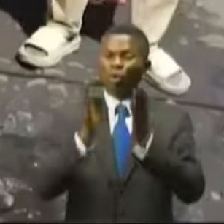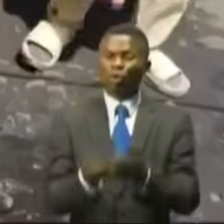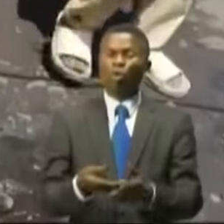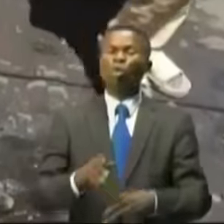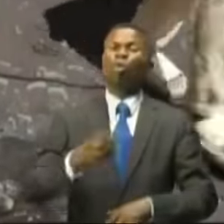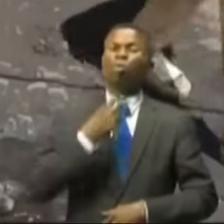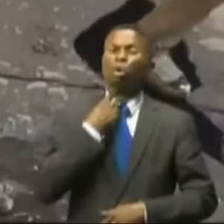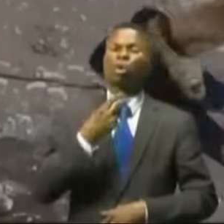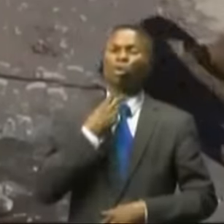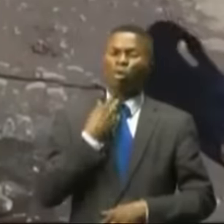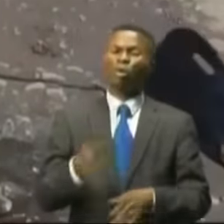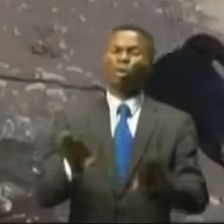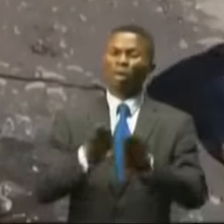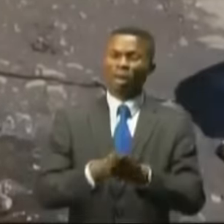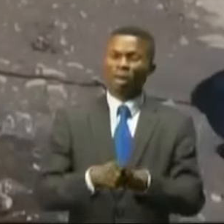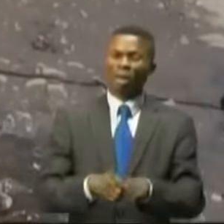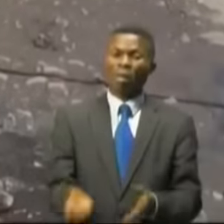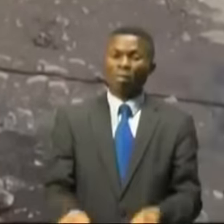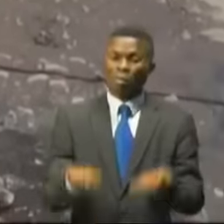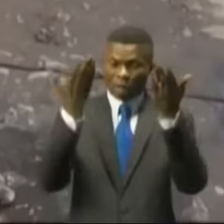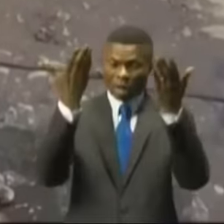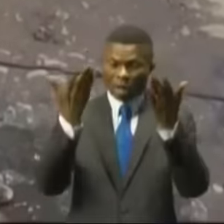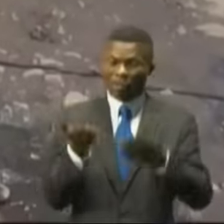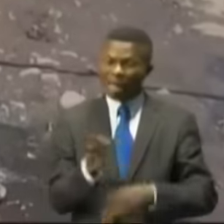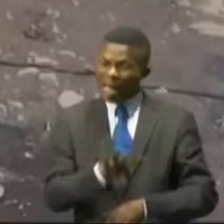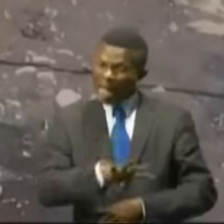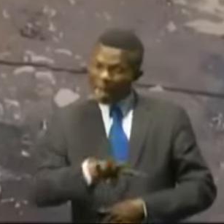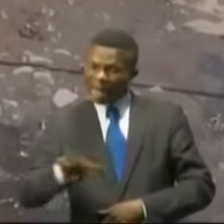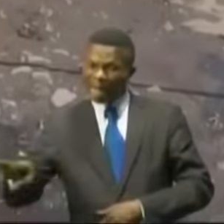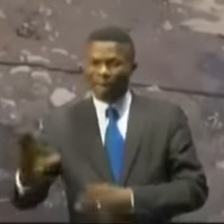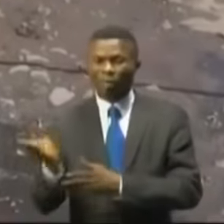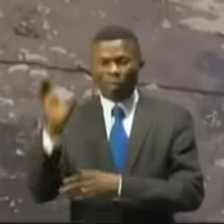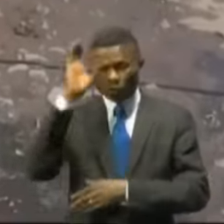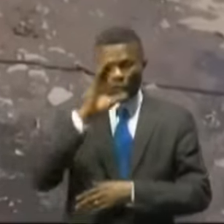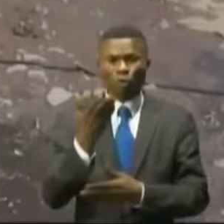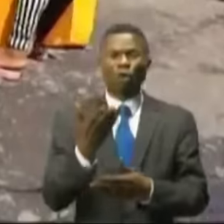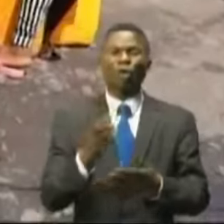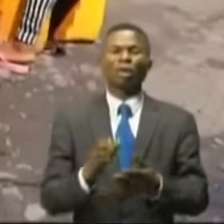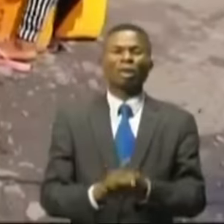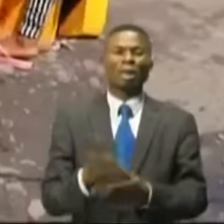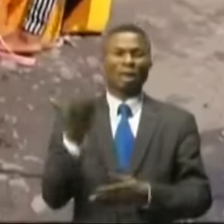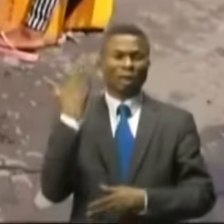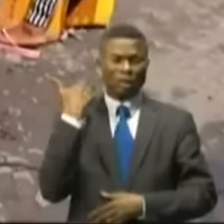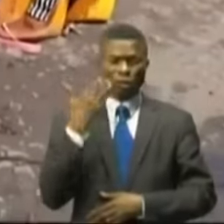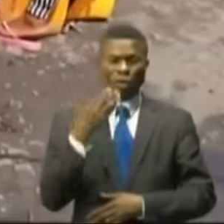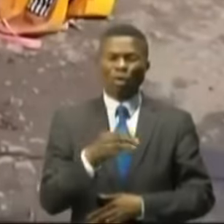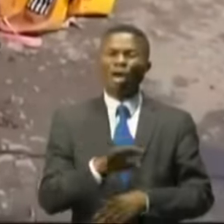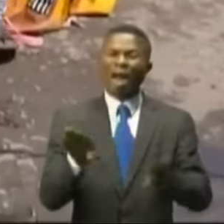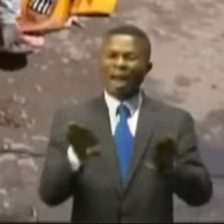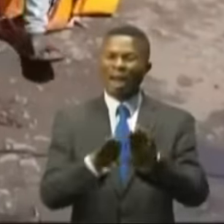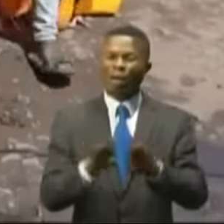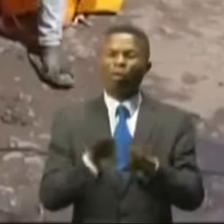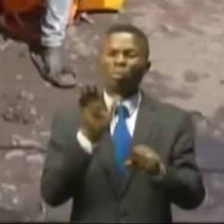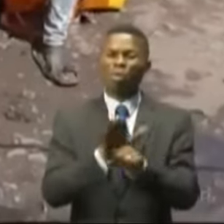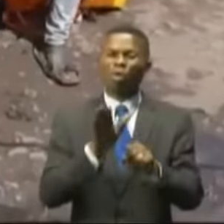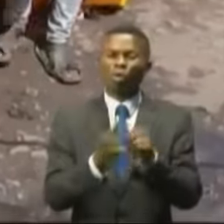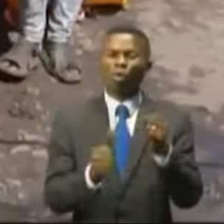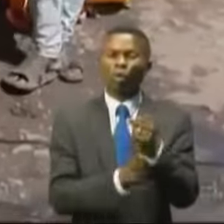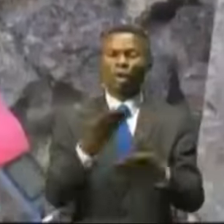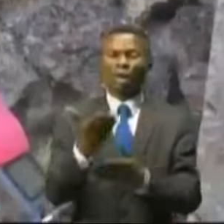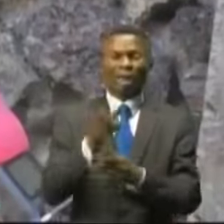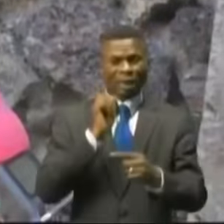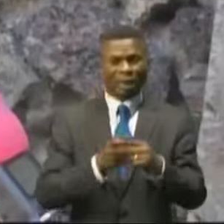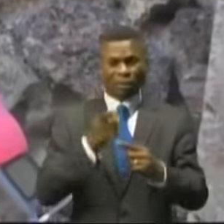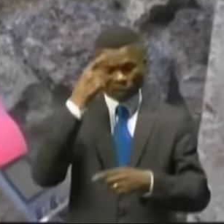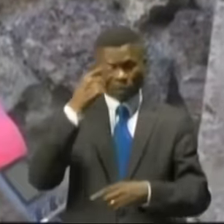Je me suis levée à 4 heures du matin pour chercher de l'eau. Malgré ces heures-là, j'ai trouvé beaucoup de monde. Il est difficile pour